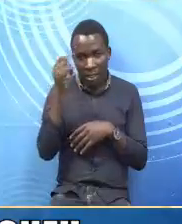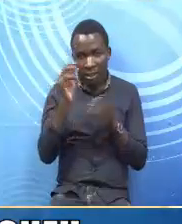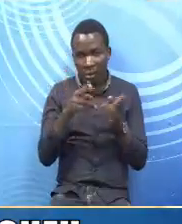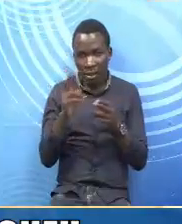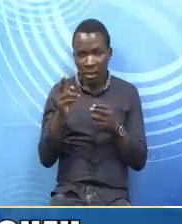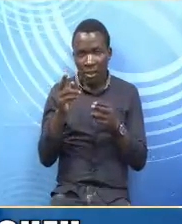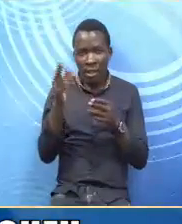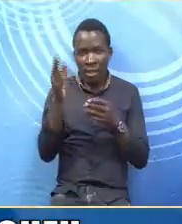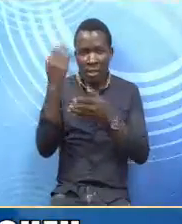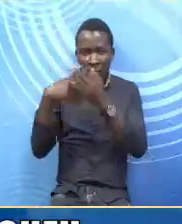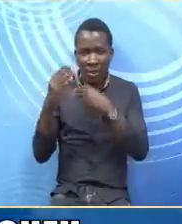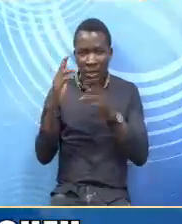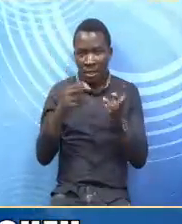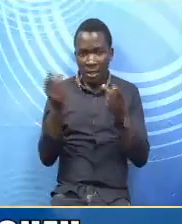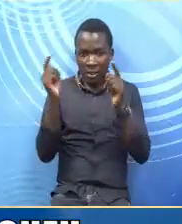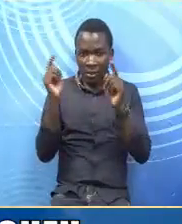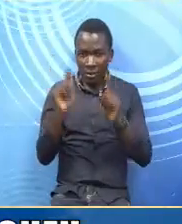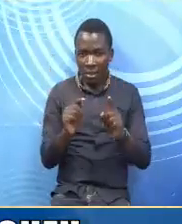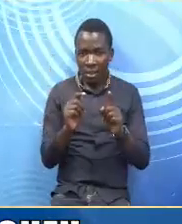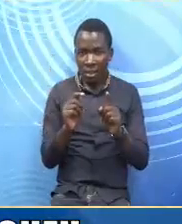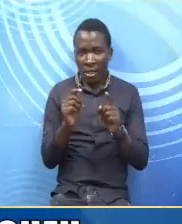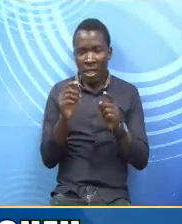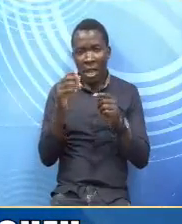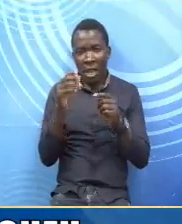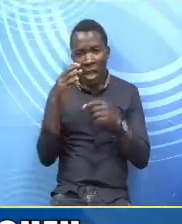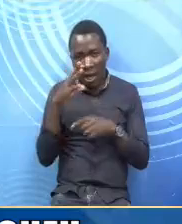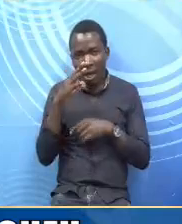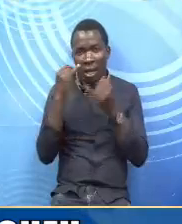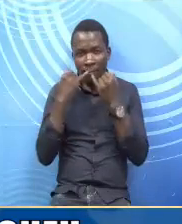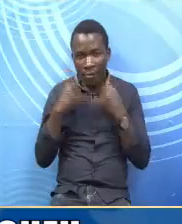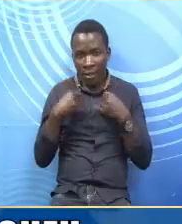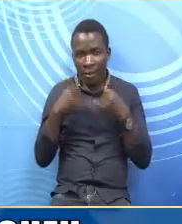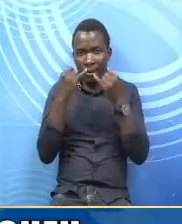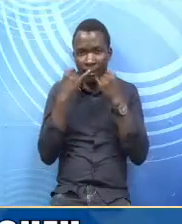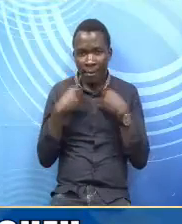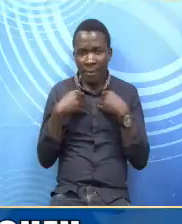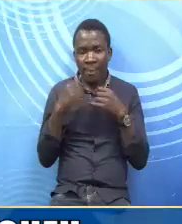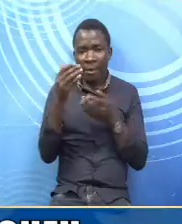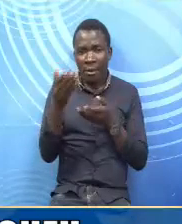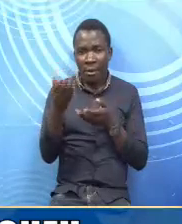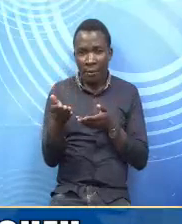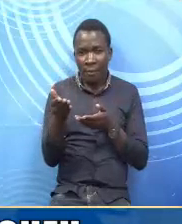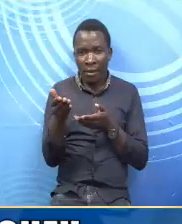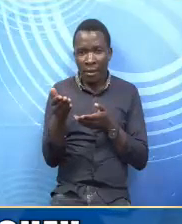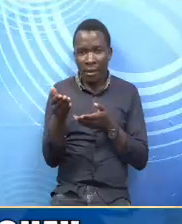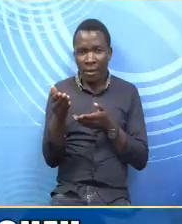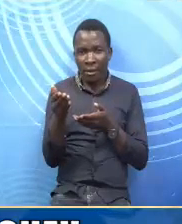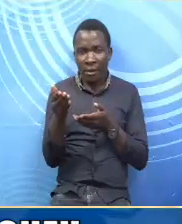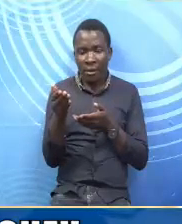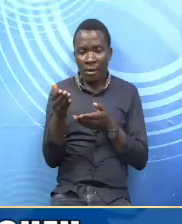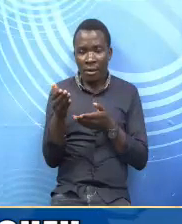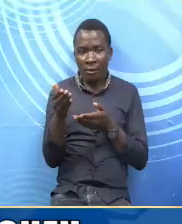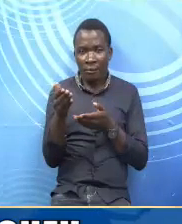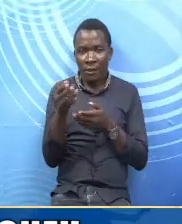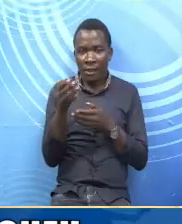mbere yari asanzwe azi yamwirangije arinjira noneho abasirikare barimo arankabaka yenda avuga ati kuri kunywa